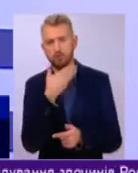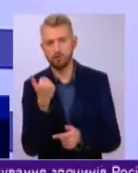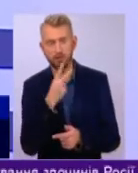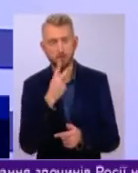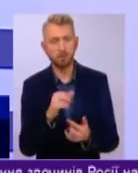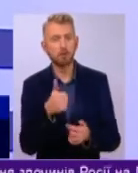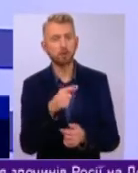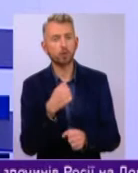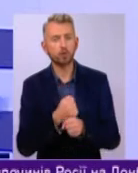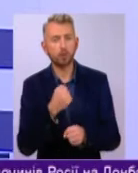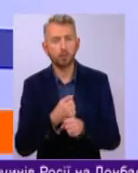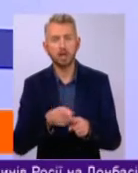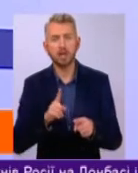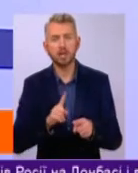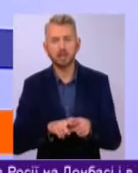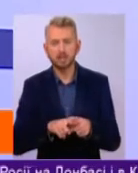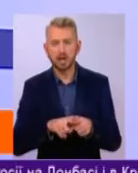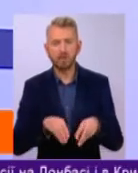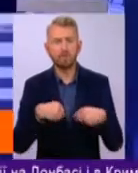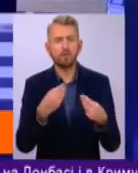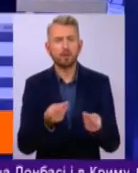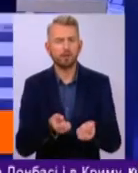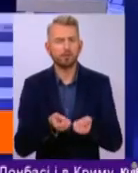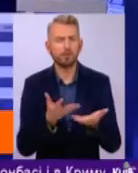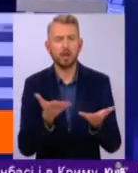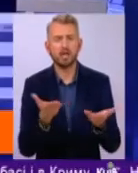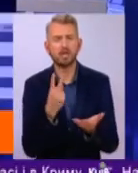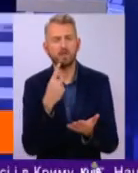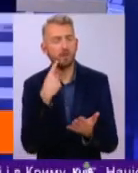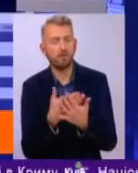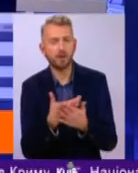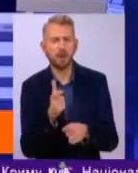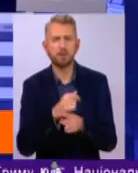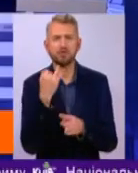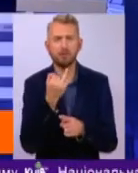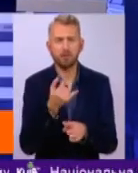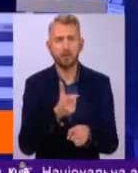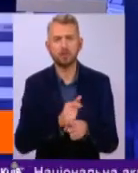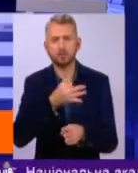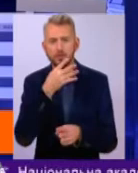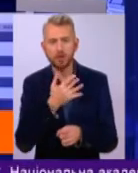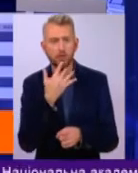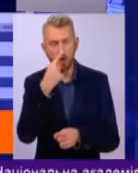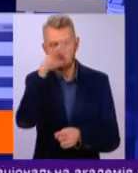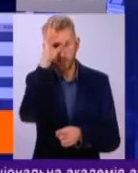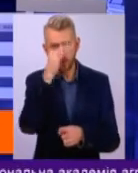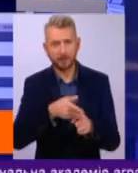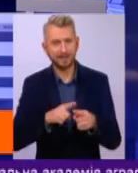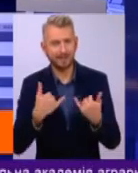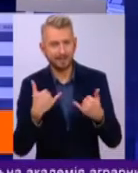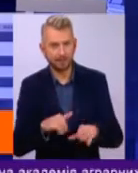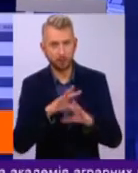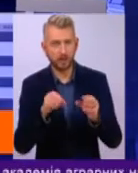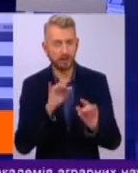першим, що зробили, це видали якихось дві таких версії, які найбільш цікаві, найбільш подобають безпосередньо самій національній поліції. Це дивно